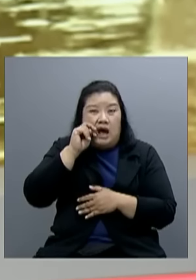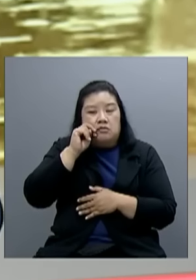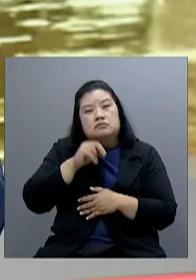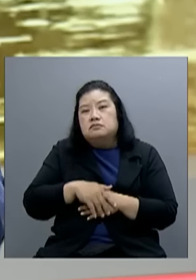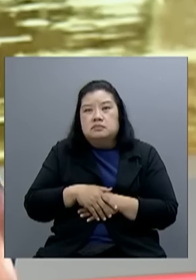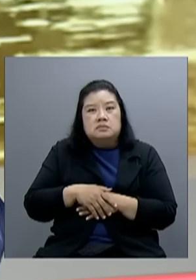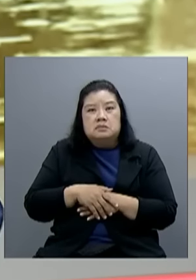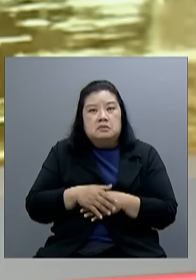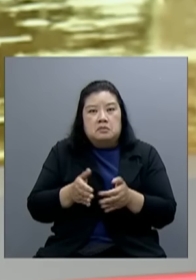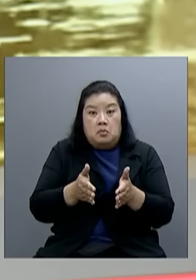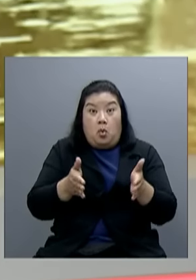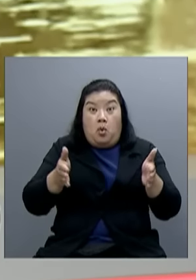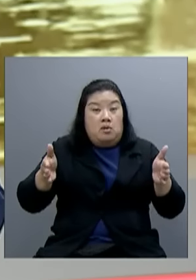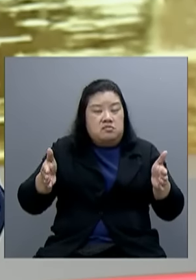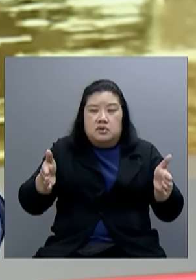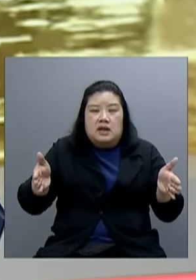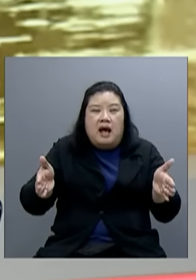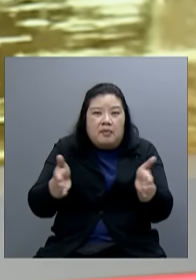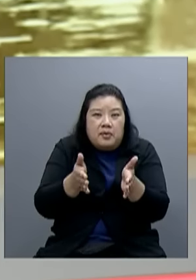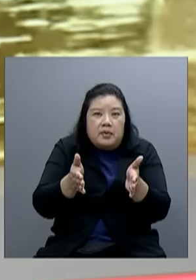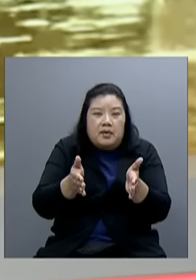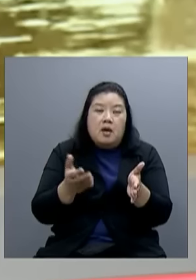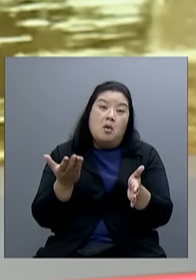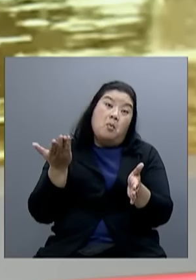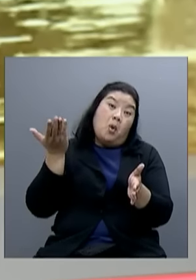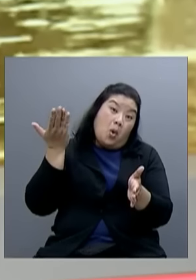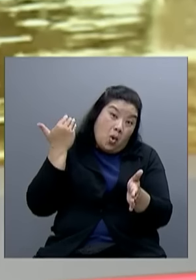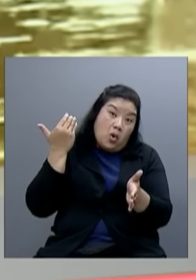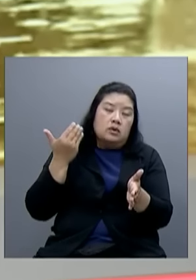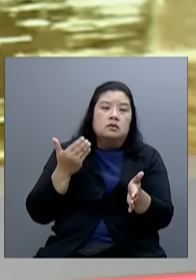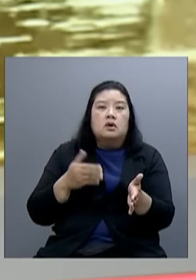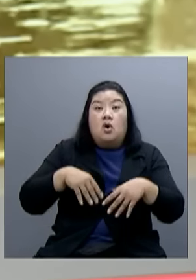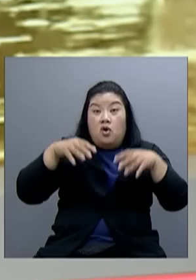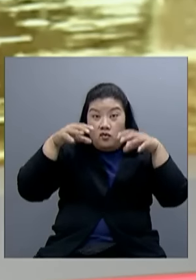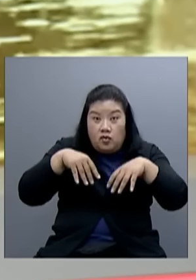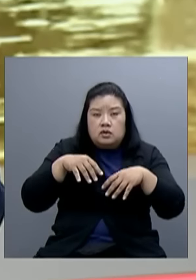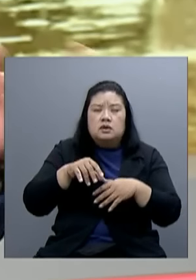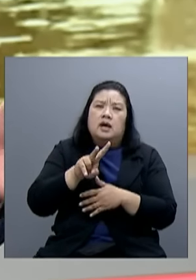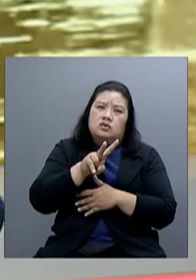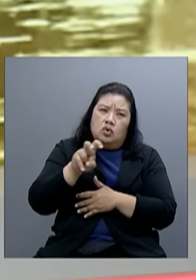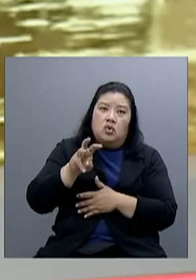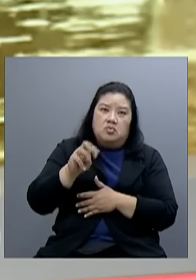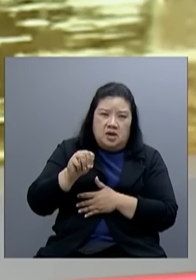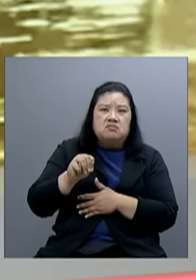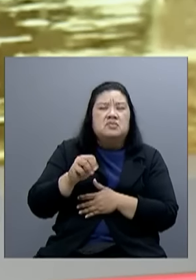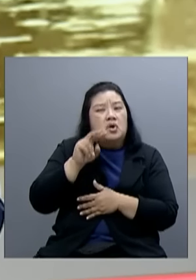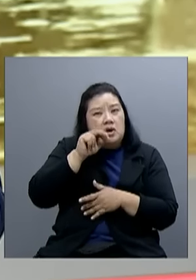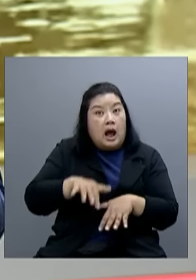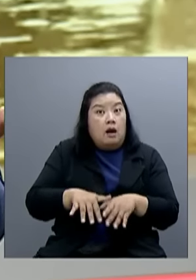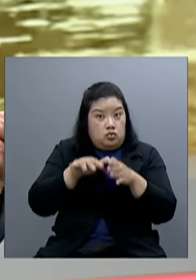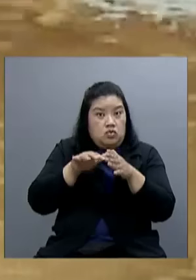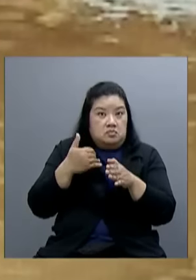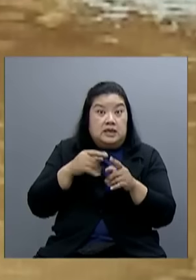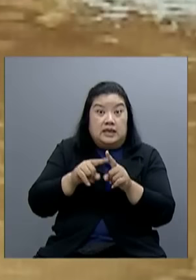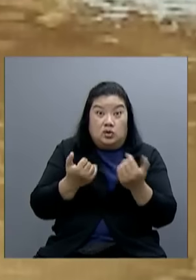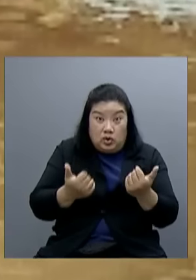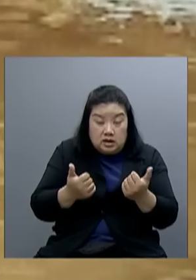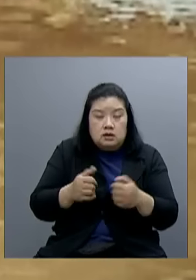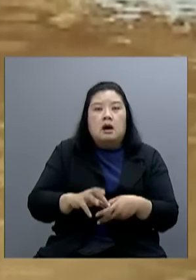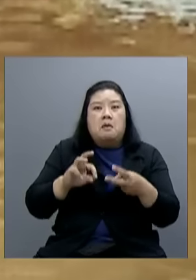นะครับเมื่อก่อนเนี่ยฝนตกสัก100ถึง200เนี่ยนะครับก็จะมีผลกระทบแต่ปัจจุบันในช่วงที่ผ่านมานะครับที่เกิด